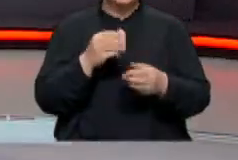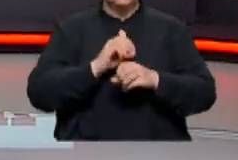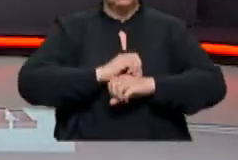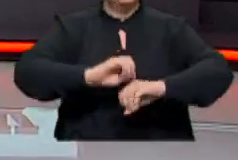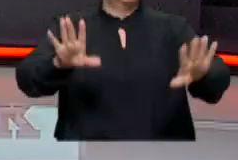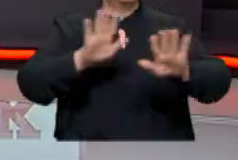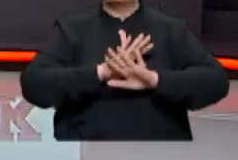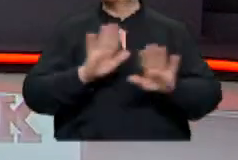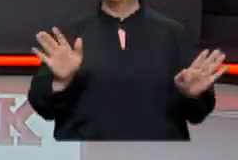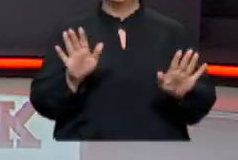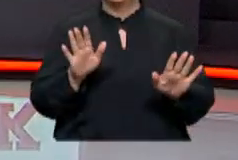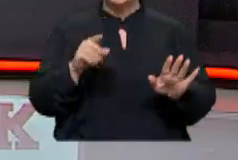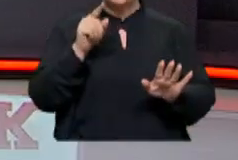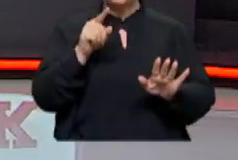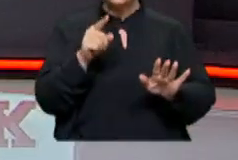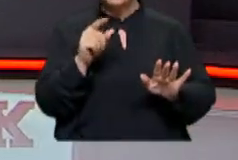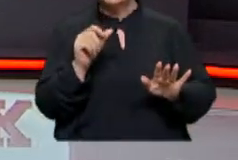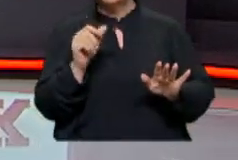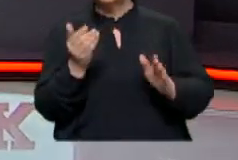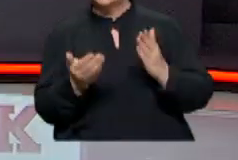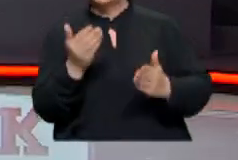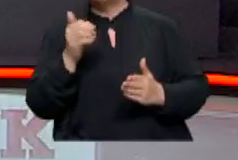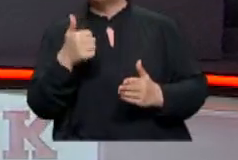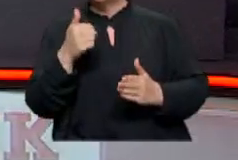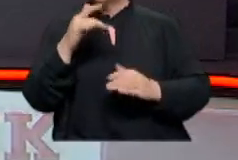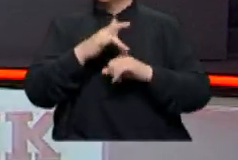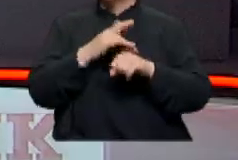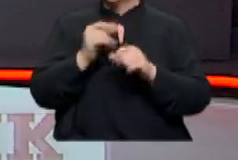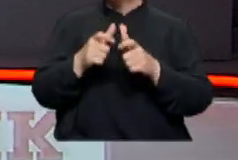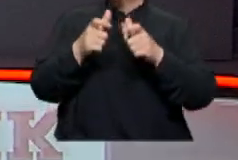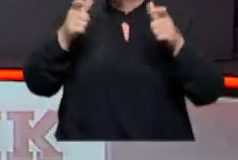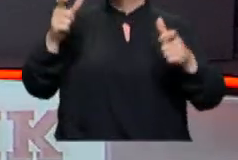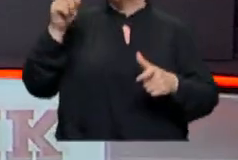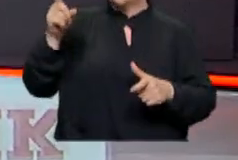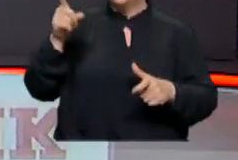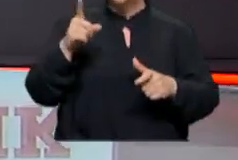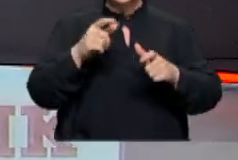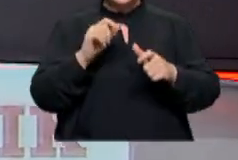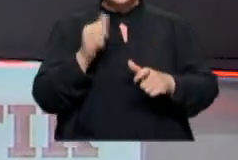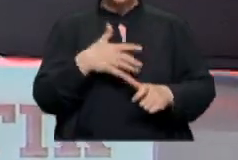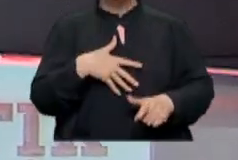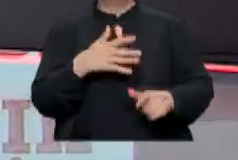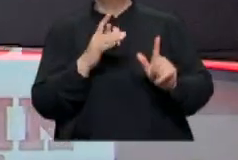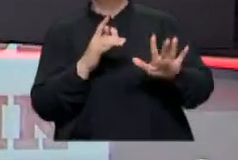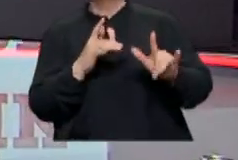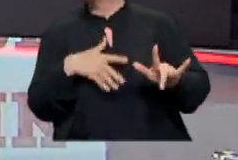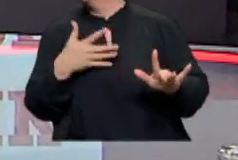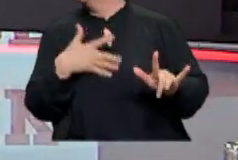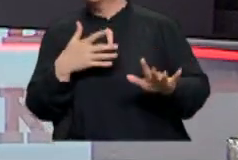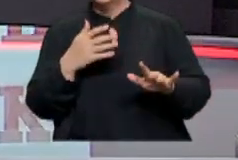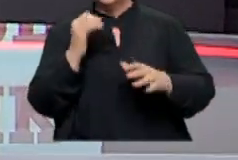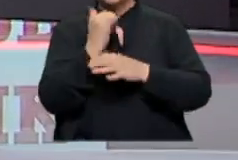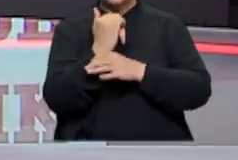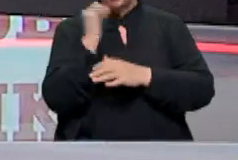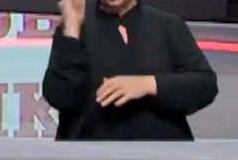dağıtılmış durumda. Bunu değerlendirebilen ülkeler bir yerden bir yere varıyorlar. Değerlendirmek istemeyenler, yeteneğe düşman